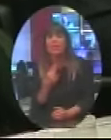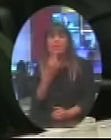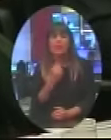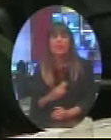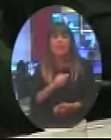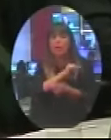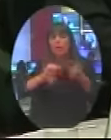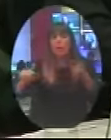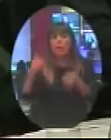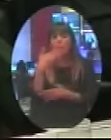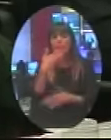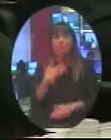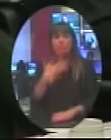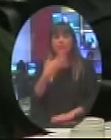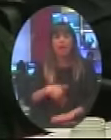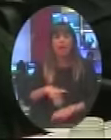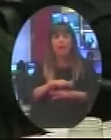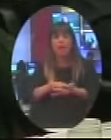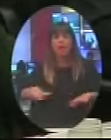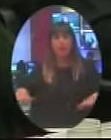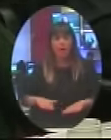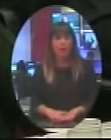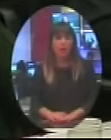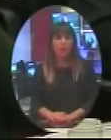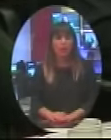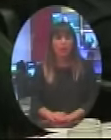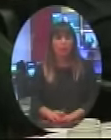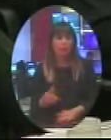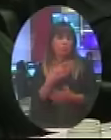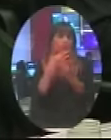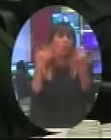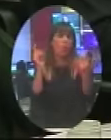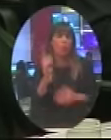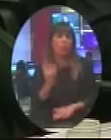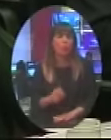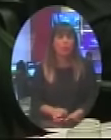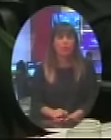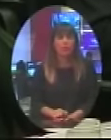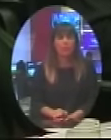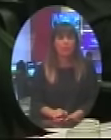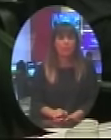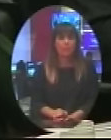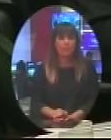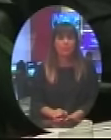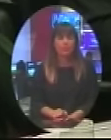מדינת ישראל מעל פני האדמה, וזה ברור. זה שמדינות העולם